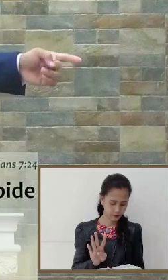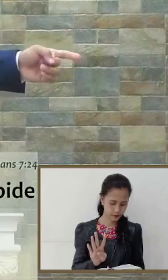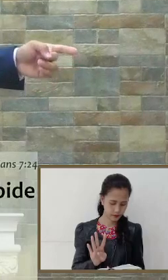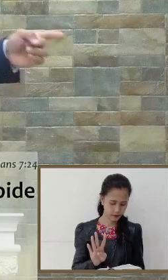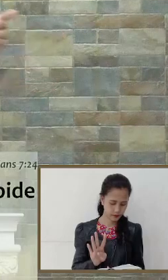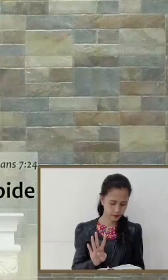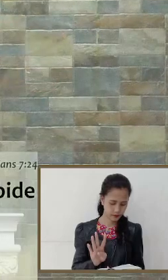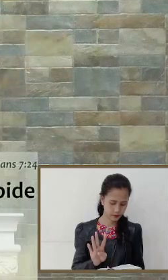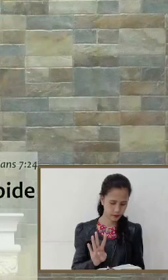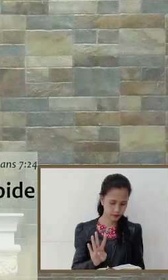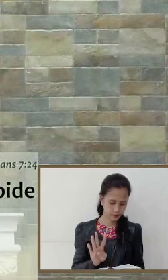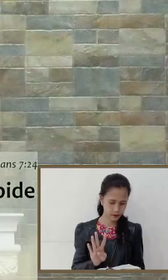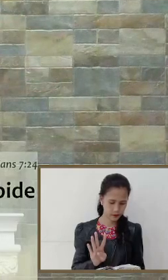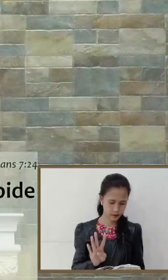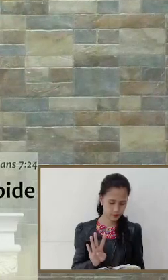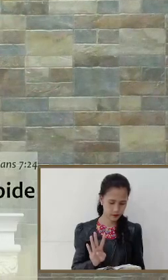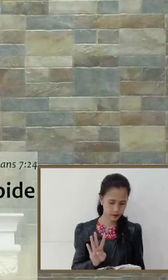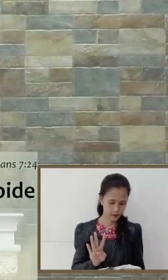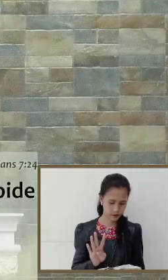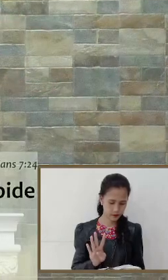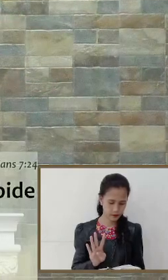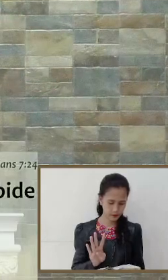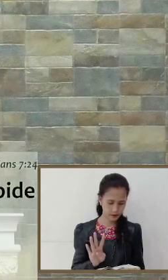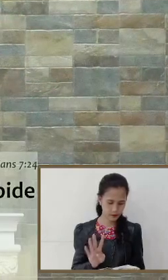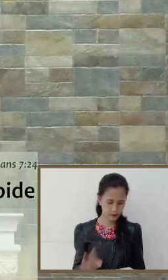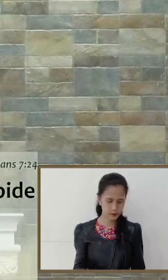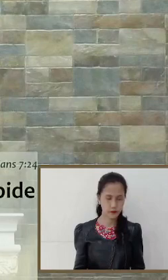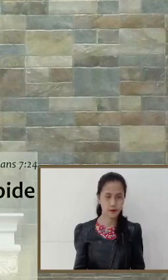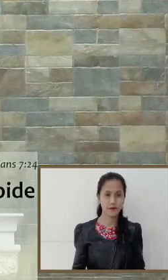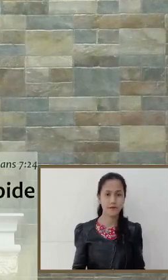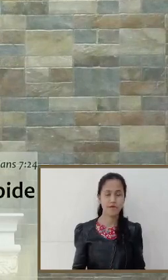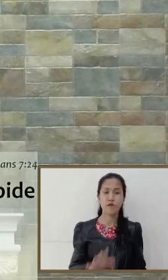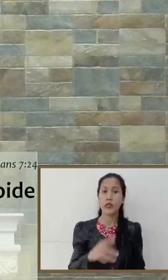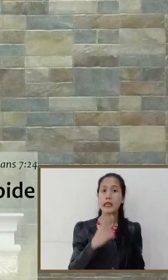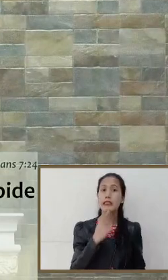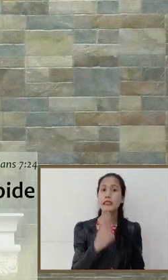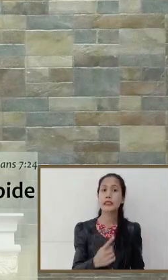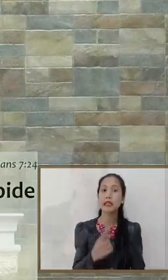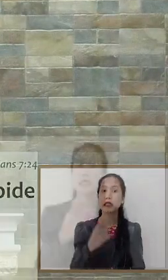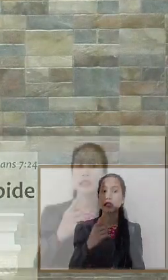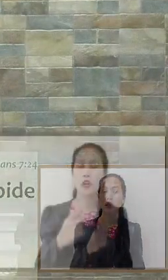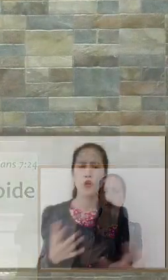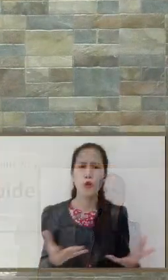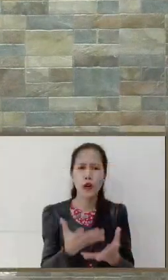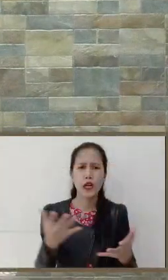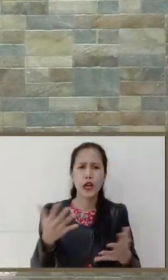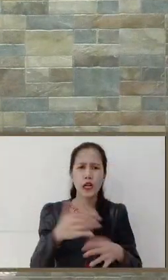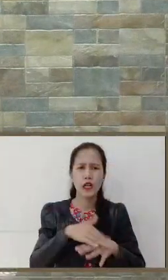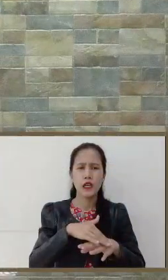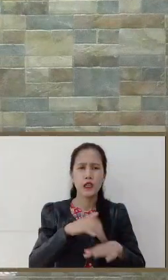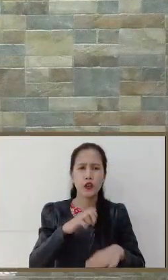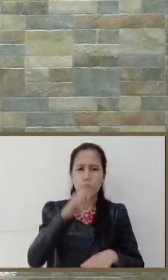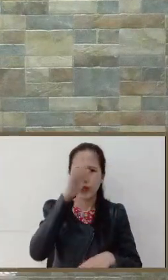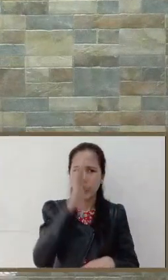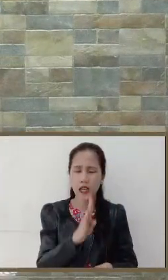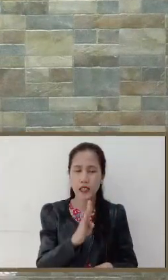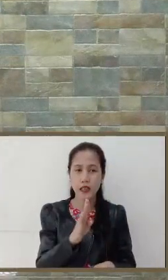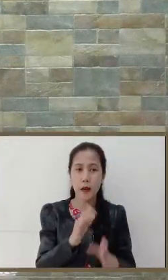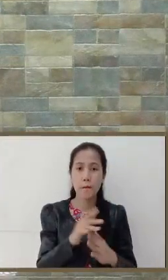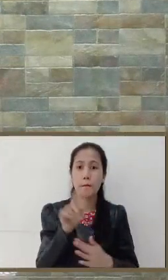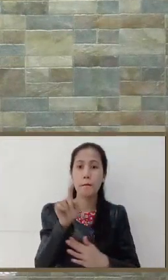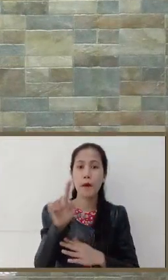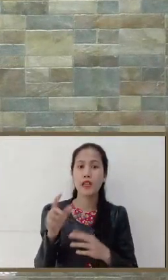called, therein abide with God. Kung saan ka tinawag ng Diyos, mag-abide ka sa Diyos. Be ye not